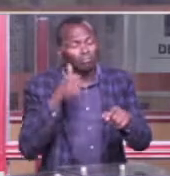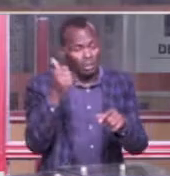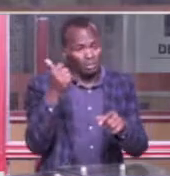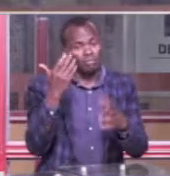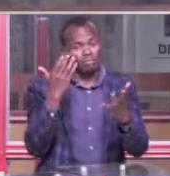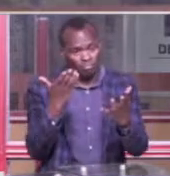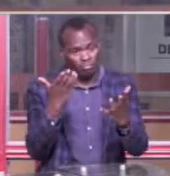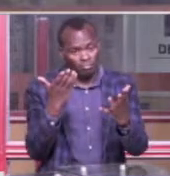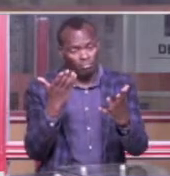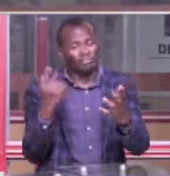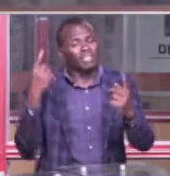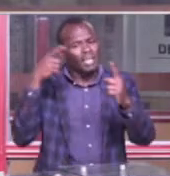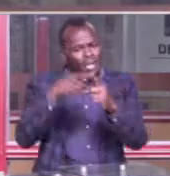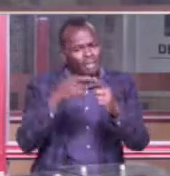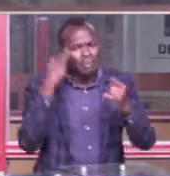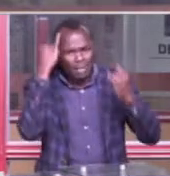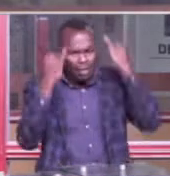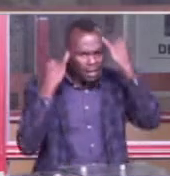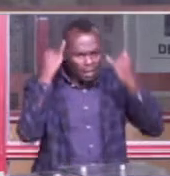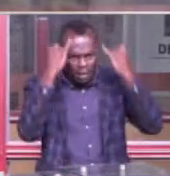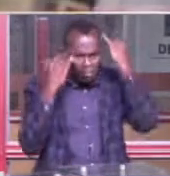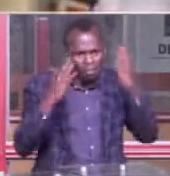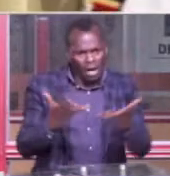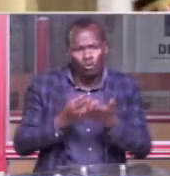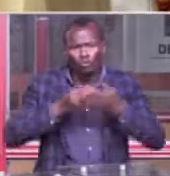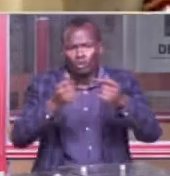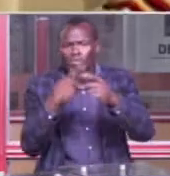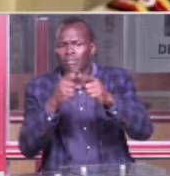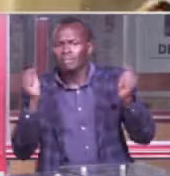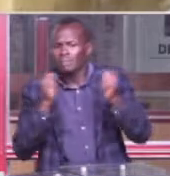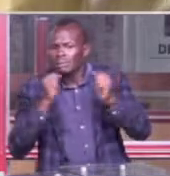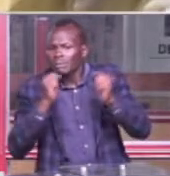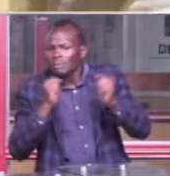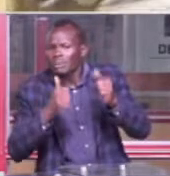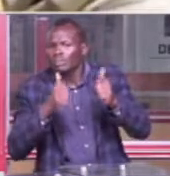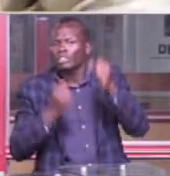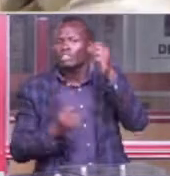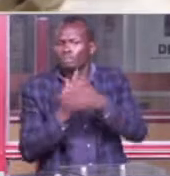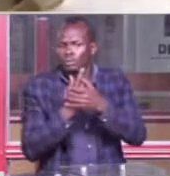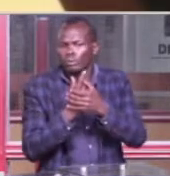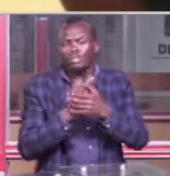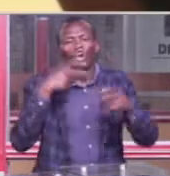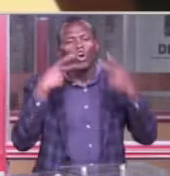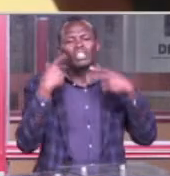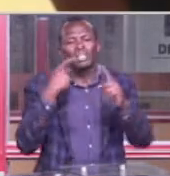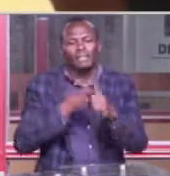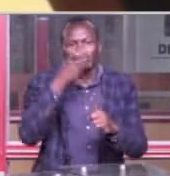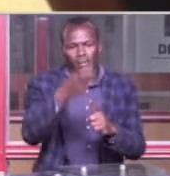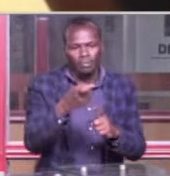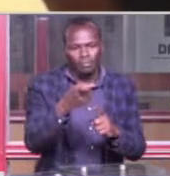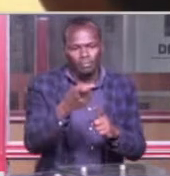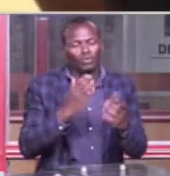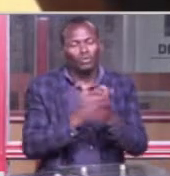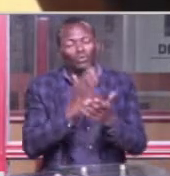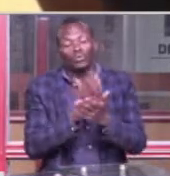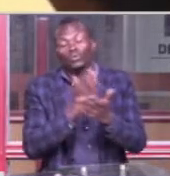ku wooteri mu kibuga Kampala. Katubifune. Enfunda nnyingi abasawo ab'enjawulo bazze balaga obutali mumativu olw'embeera